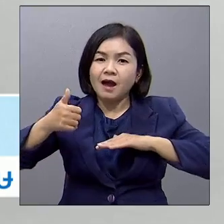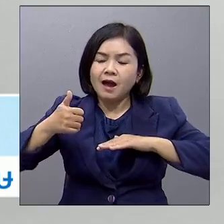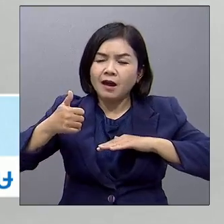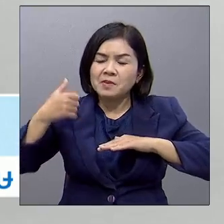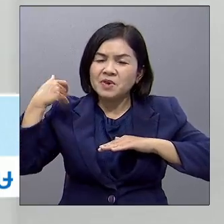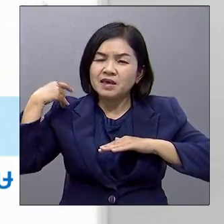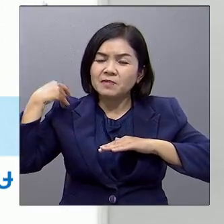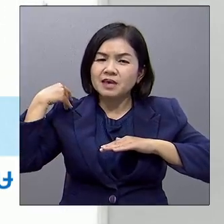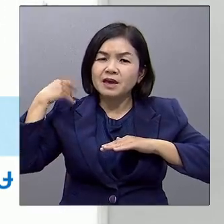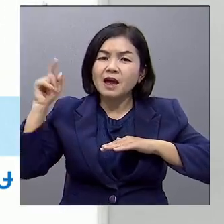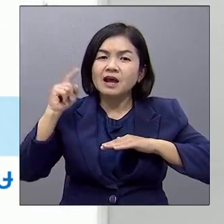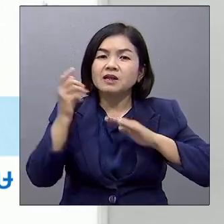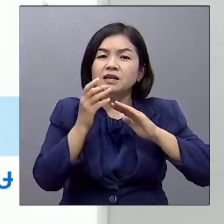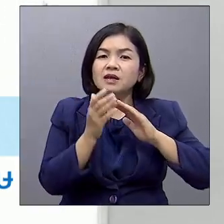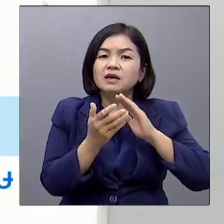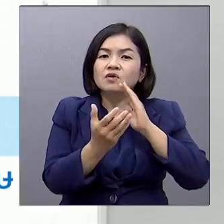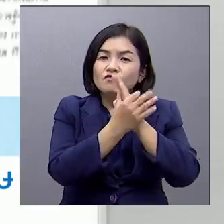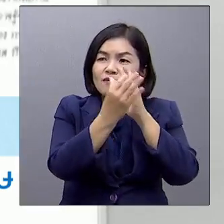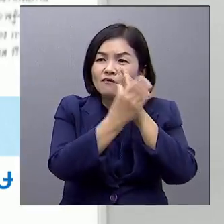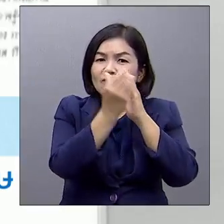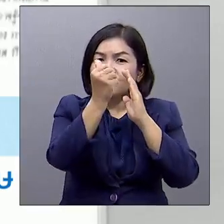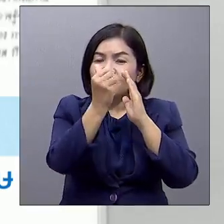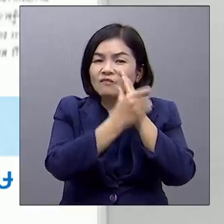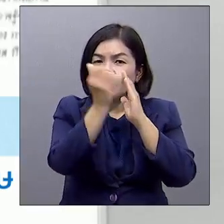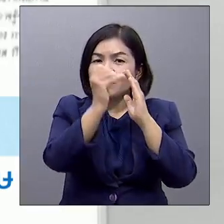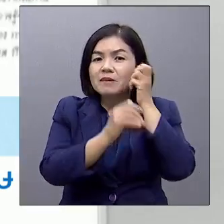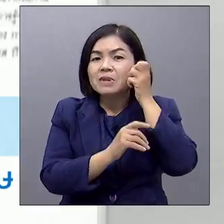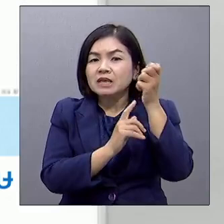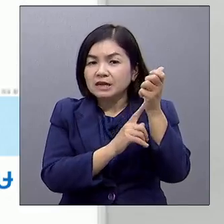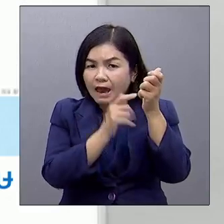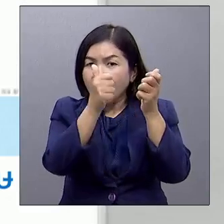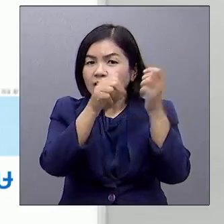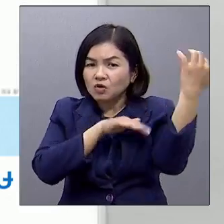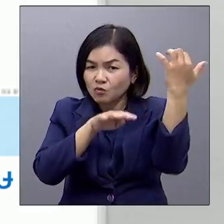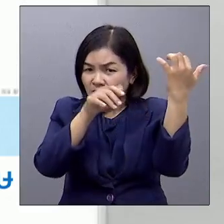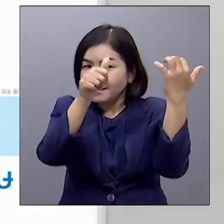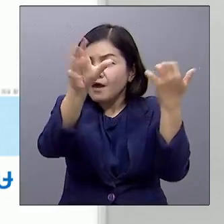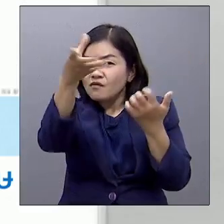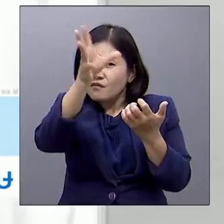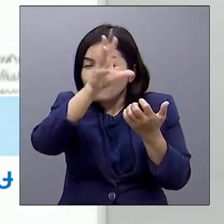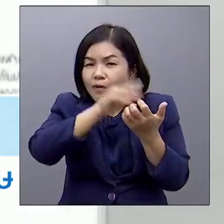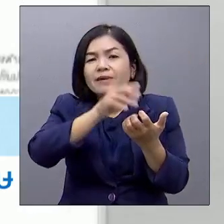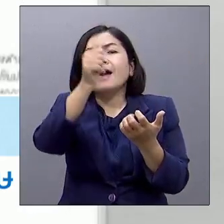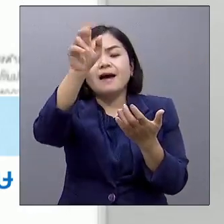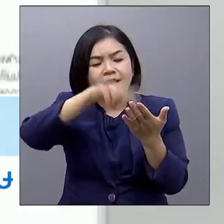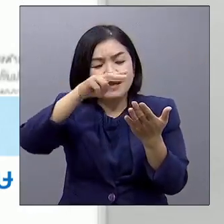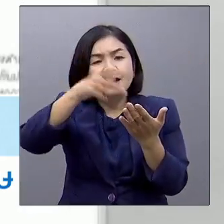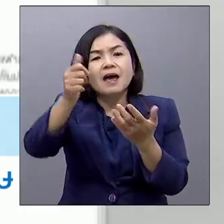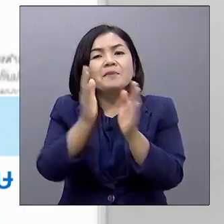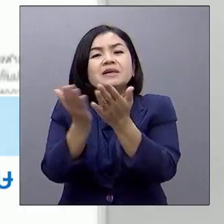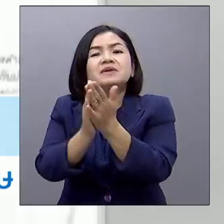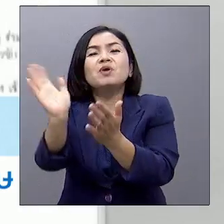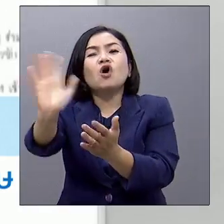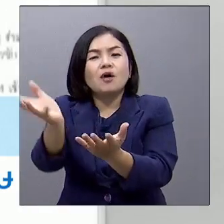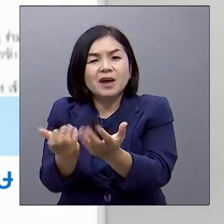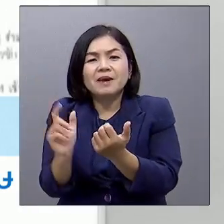จะมีอยู่ในไล์สามารถจะโหดได้นะคะปกติปัจุบันนี้ทุกอย่างเป็ออนไนเหแล้วไม่ต้ไปรเริ่มแล